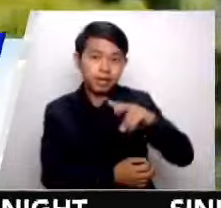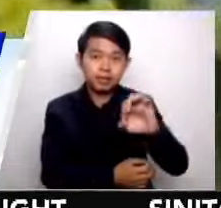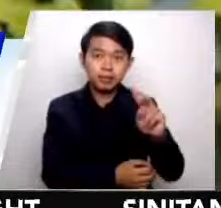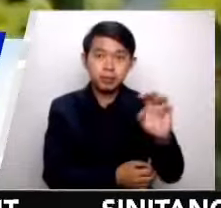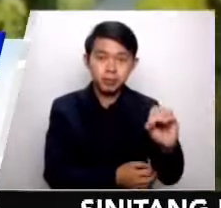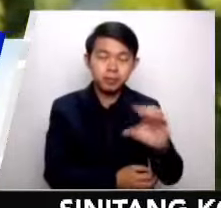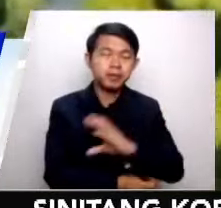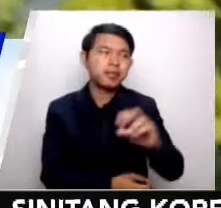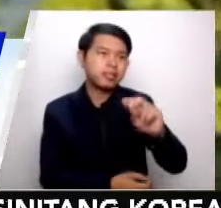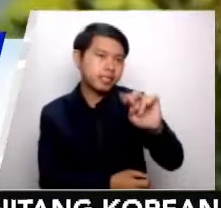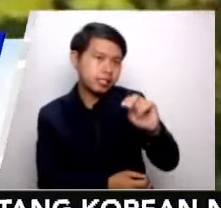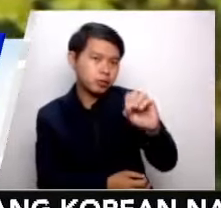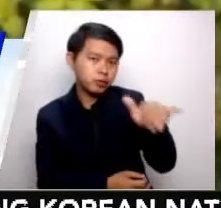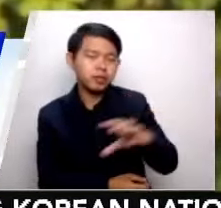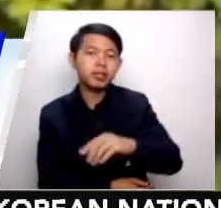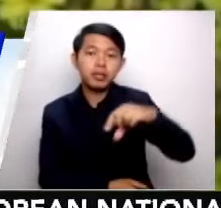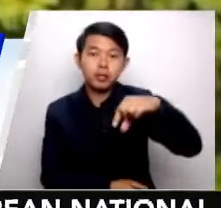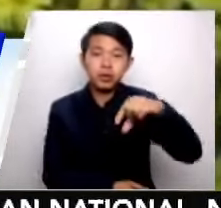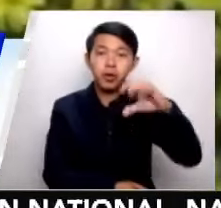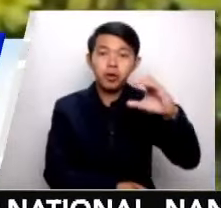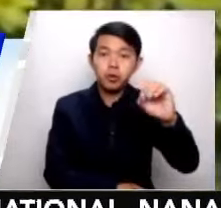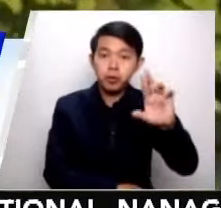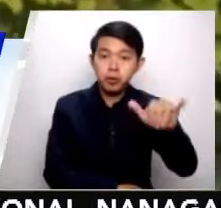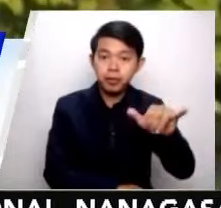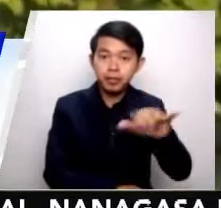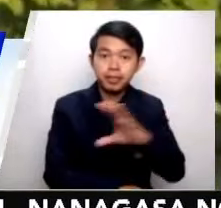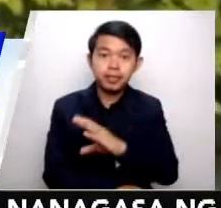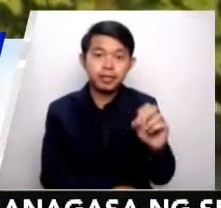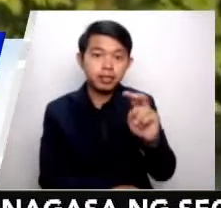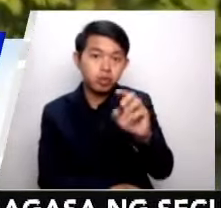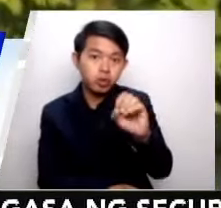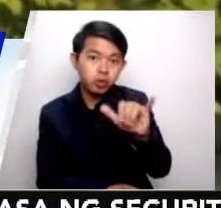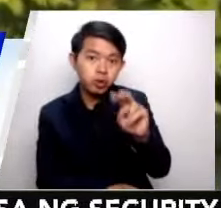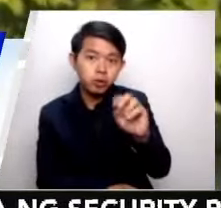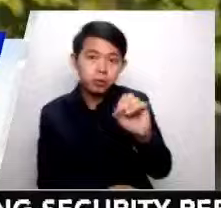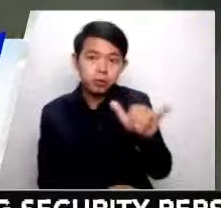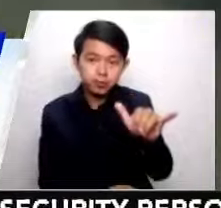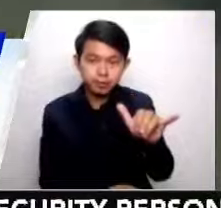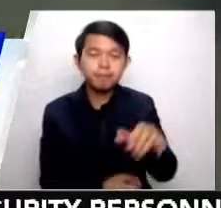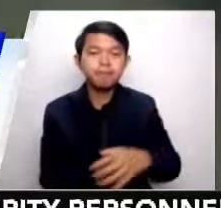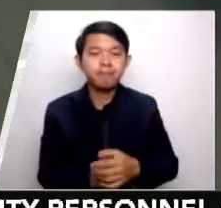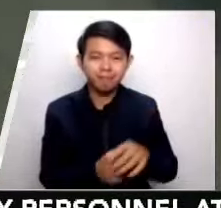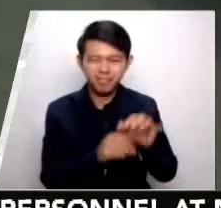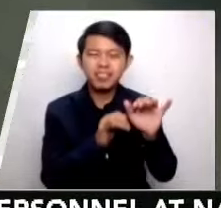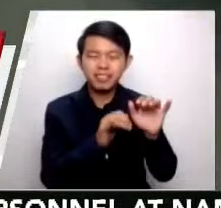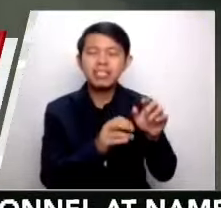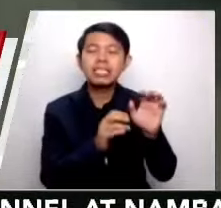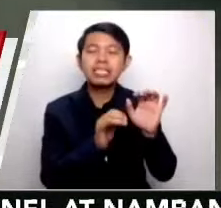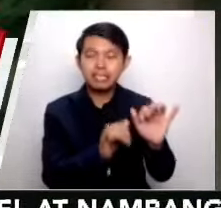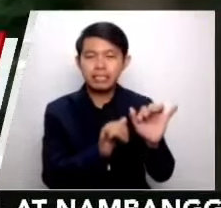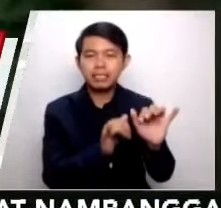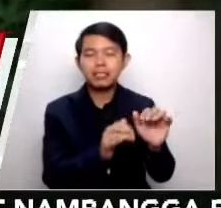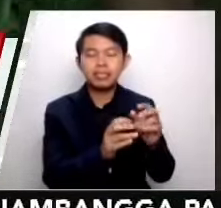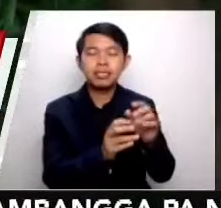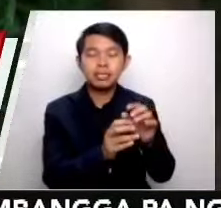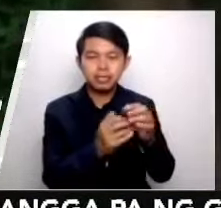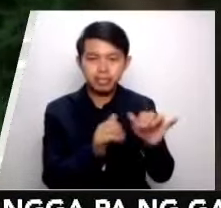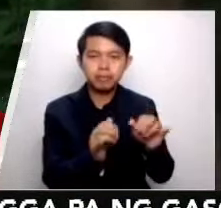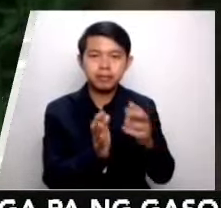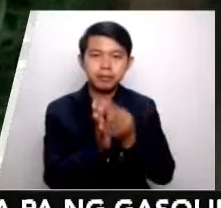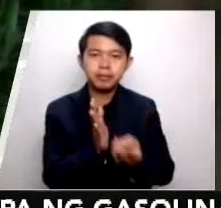Cory at anak nilang si dating Pangulong Noynoy. Oh, every year po kasi nandito po talaga ako para bisitahin po sila. Gusto lang po